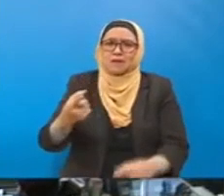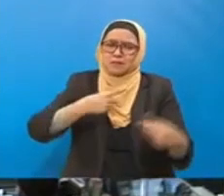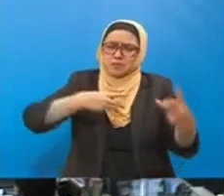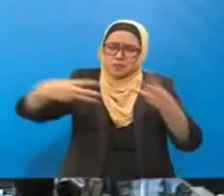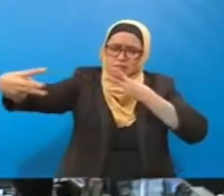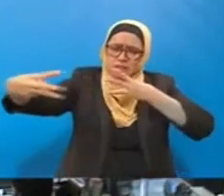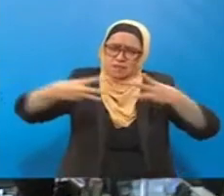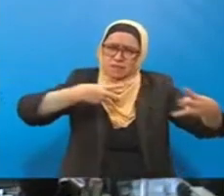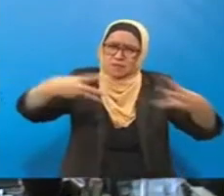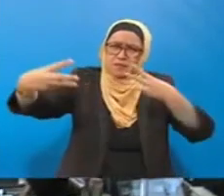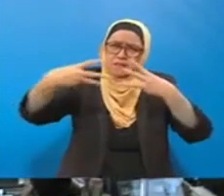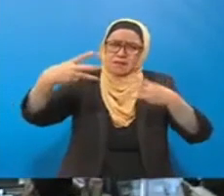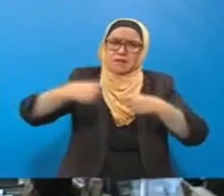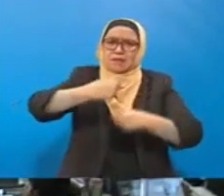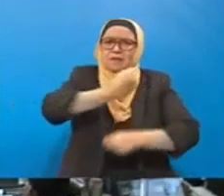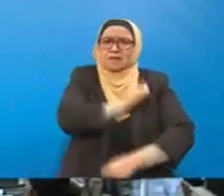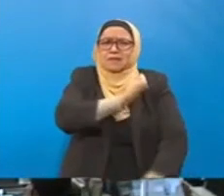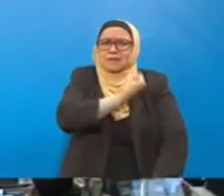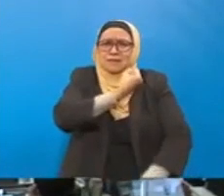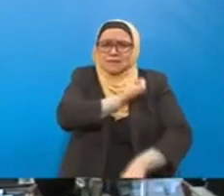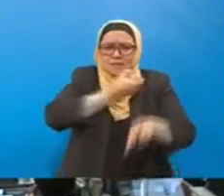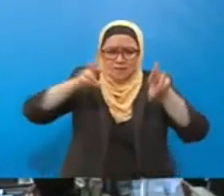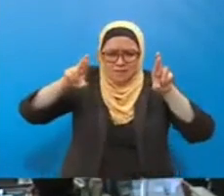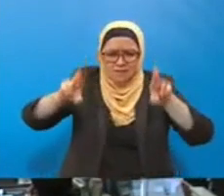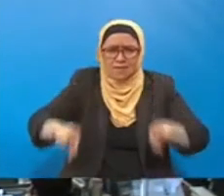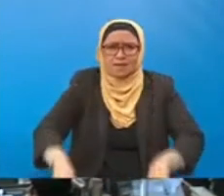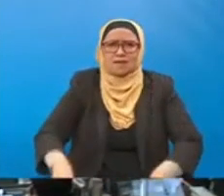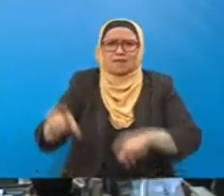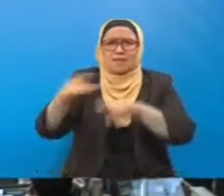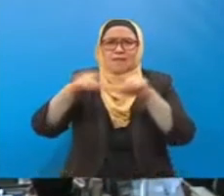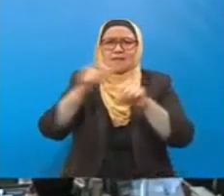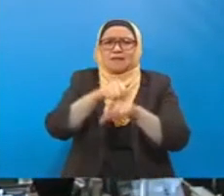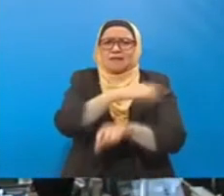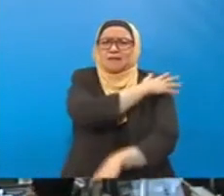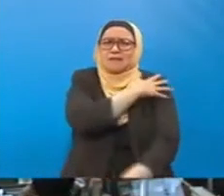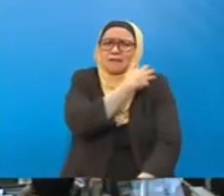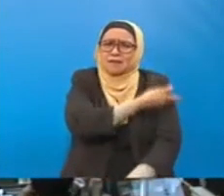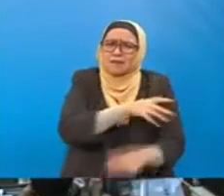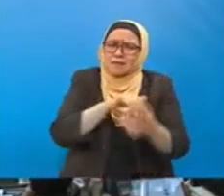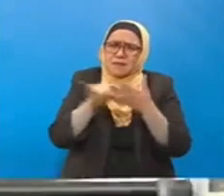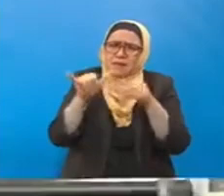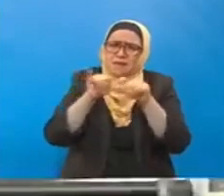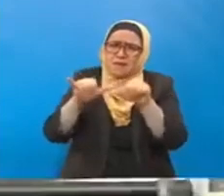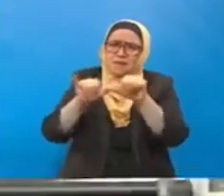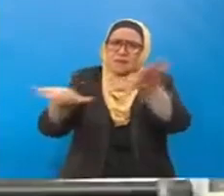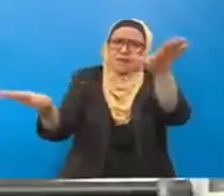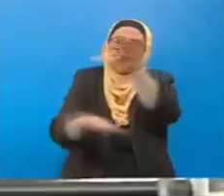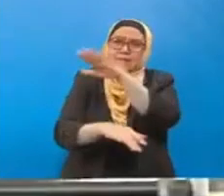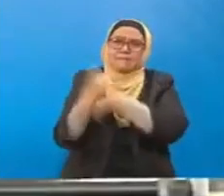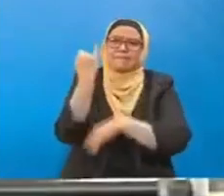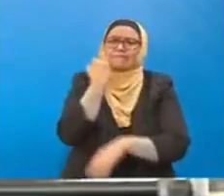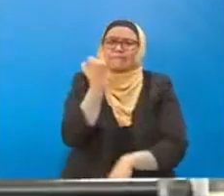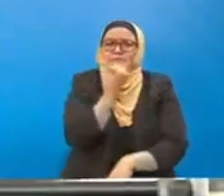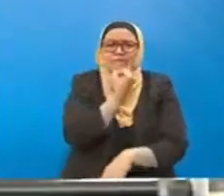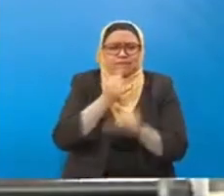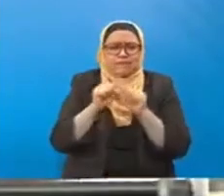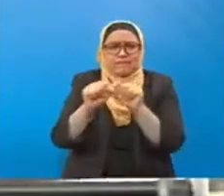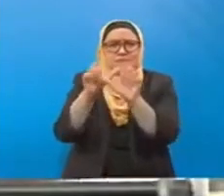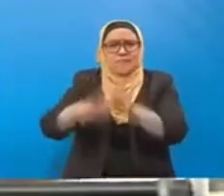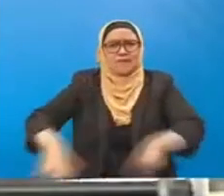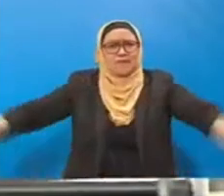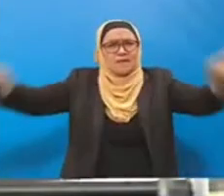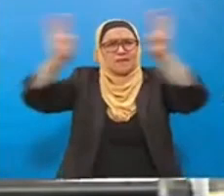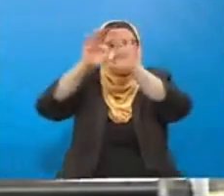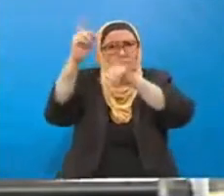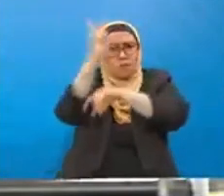berdekatan dekat dibawah penjajahan rezim Israel memang sentiasa menjadi satu keutamaan kepada